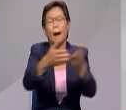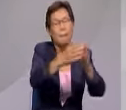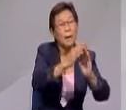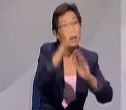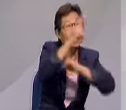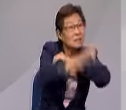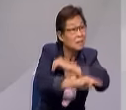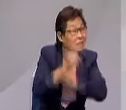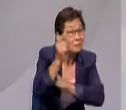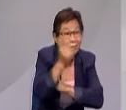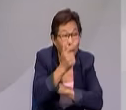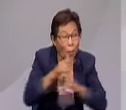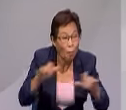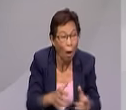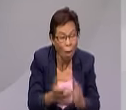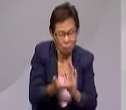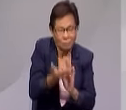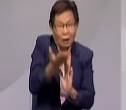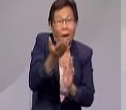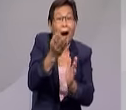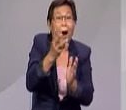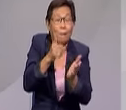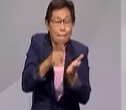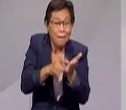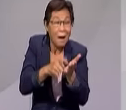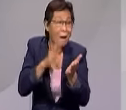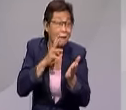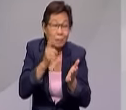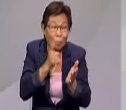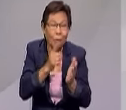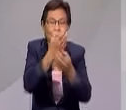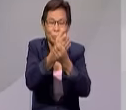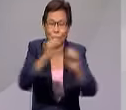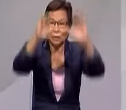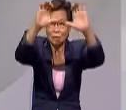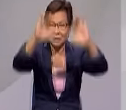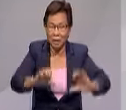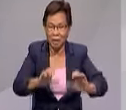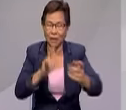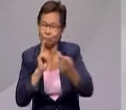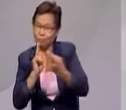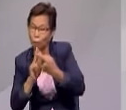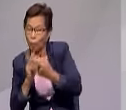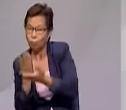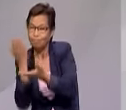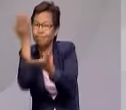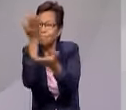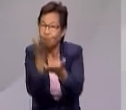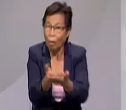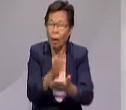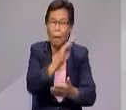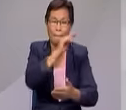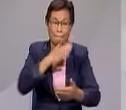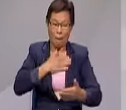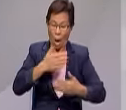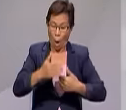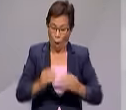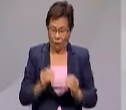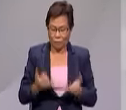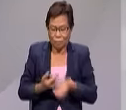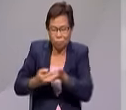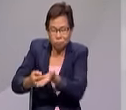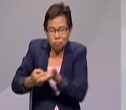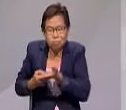negeri yang enggan melaksanakan kenaikan tarif air supaya menyediakan mekanisme bersesuaian. Pihak kementerian katanya sedang